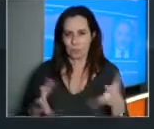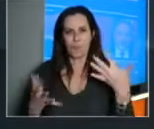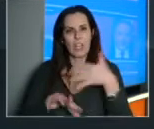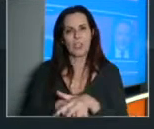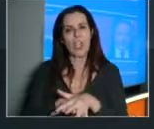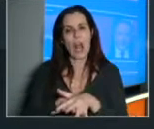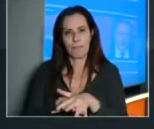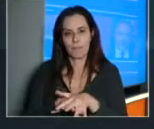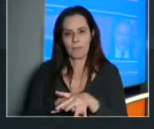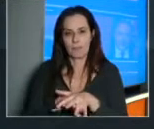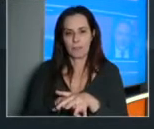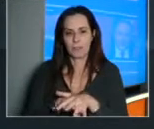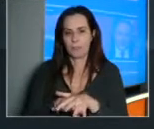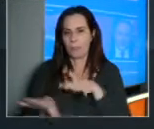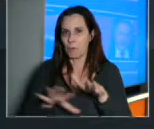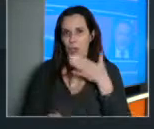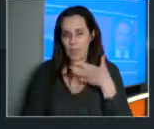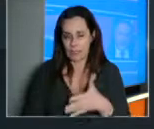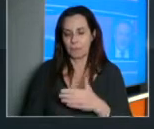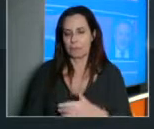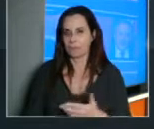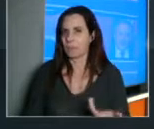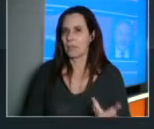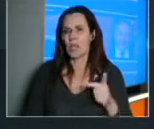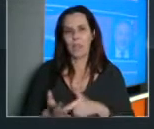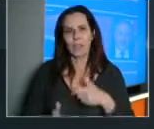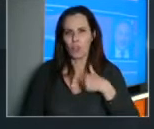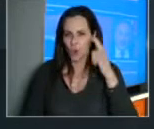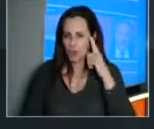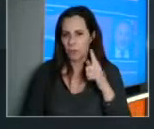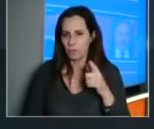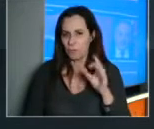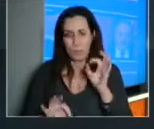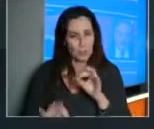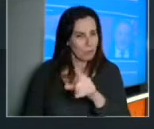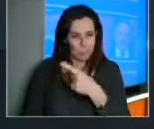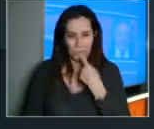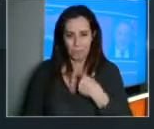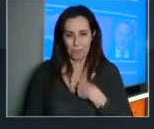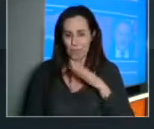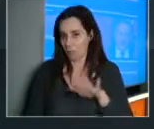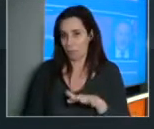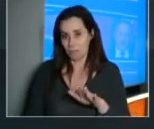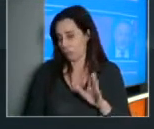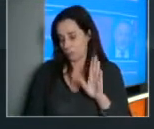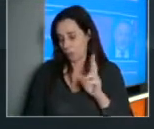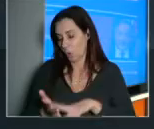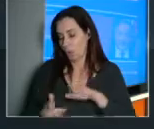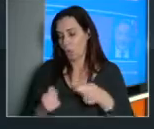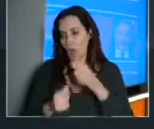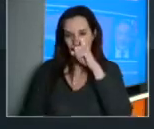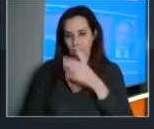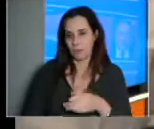להשתלב בממשל בישראל, בממשלה. ולכן אני חושב שאפרופו, בדיוק הדברים האלה שאתה אומר, היא גם נכונה אולי גם לגבי המגזר